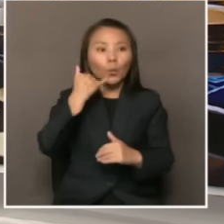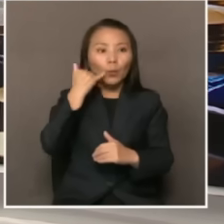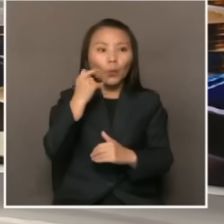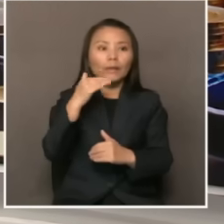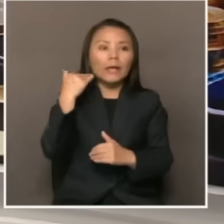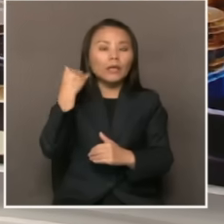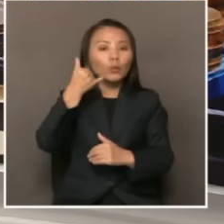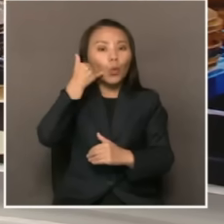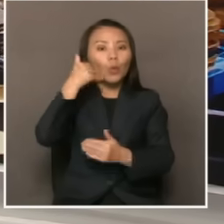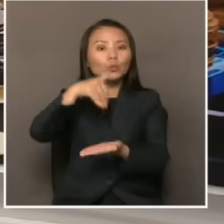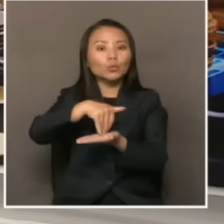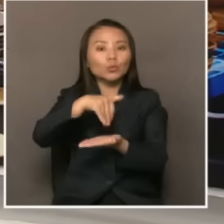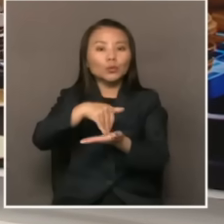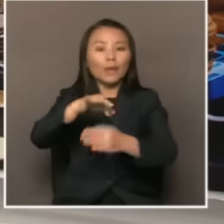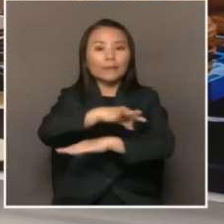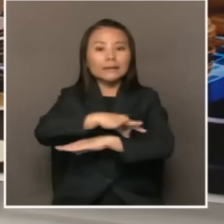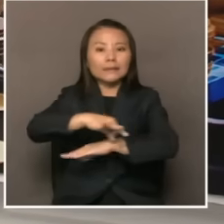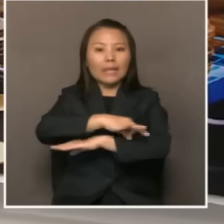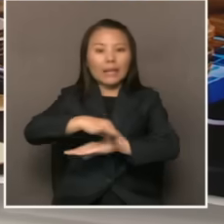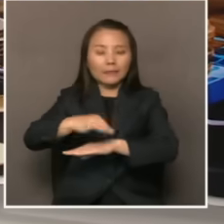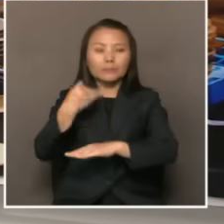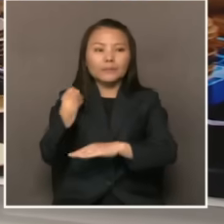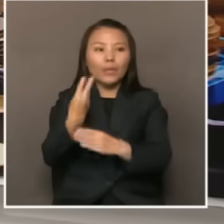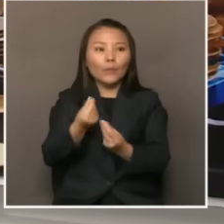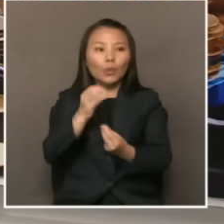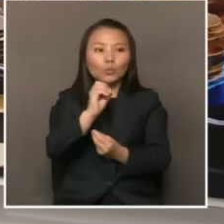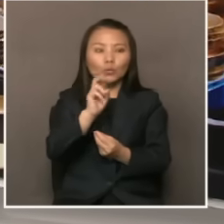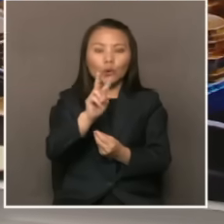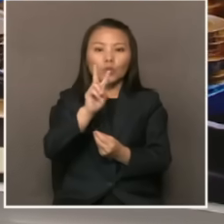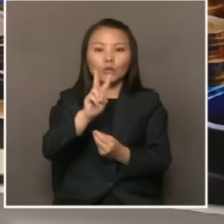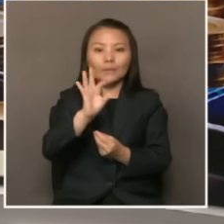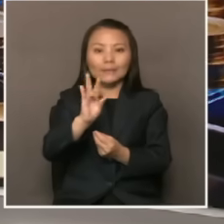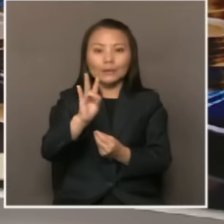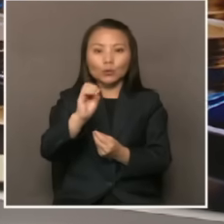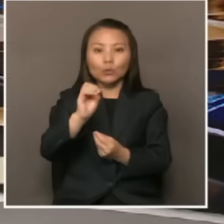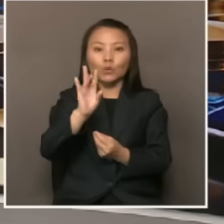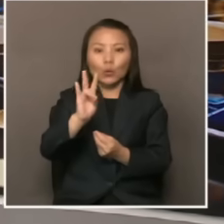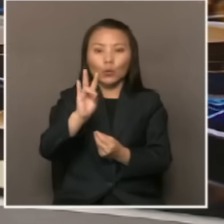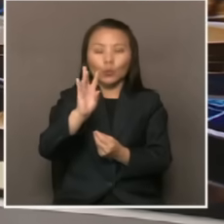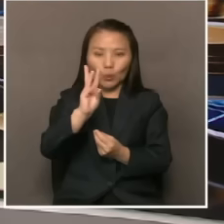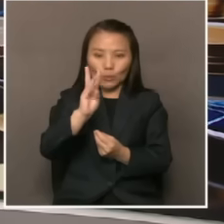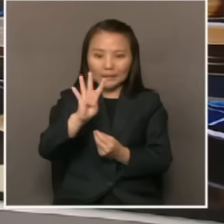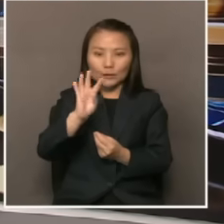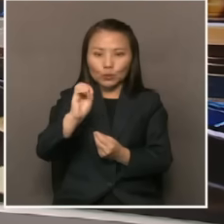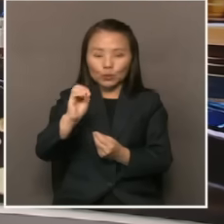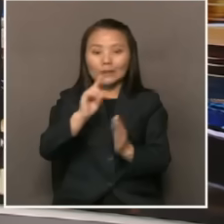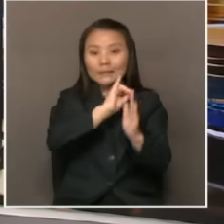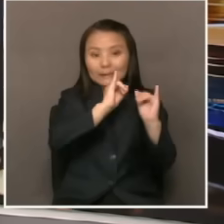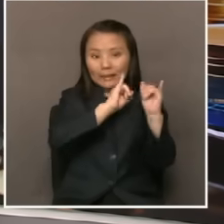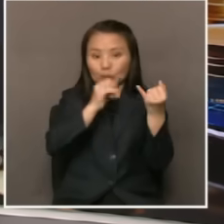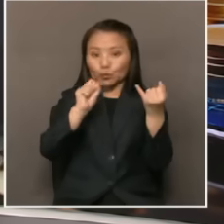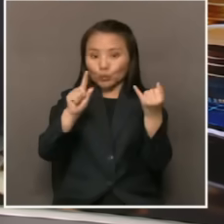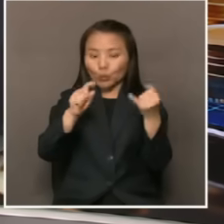คอเซ็นเตอของกรมบัญชีกลางก็ได้เช่นเดียวกันหมายเลขนี้นะคะ022706400ทุกวันจันทร์ถึงวันศุกร์